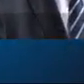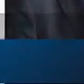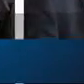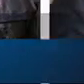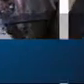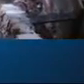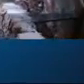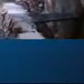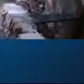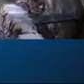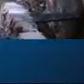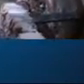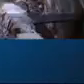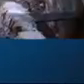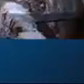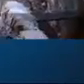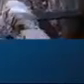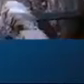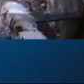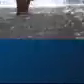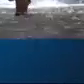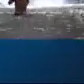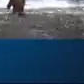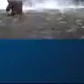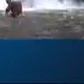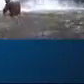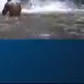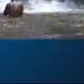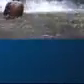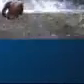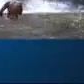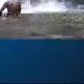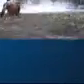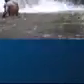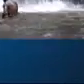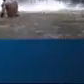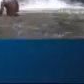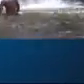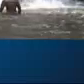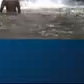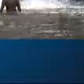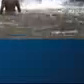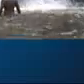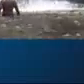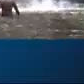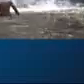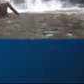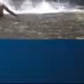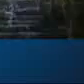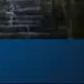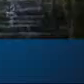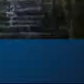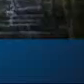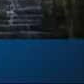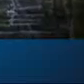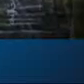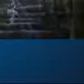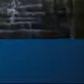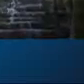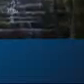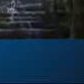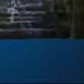Et nous irons à la découverte des cascades de Mans, une attraction touristique qui fait la renommée de cette ville de l'ouest de la Côte d'Ivoire.